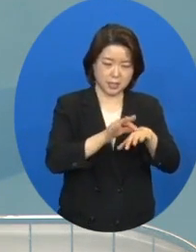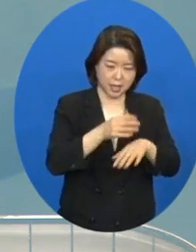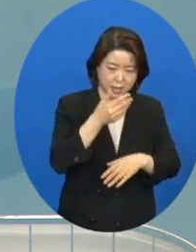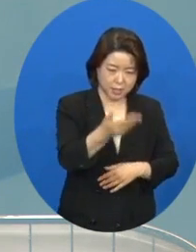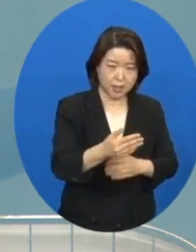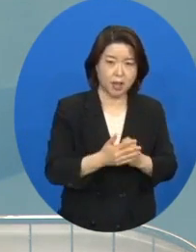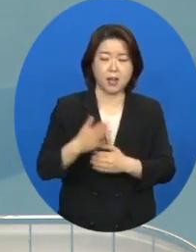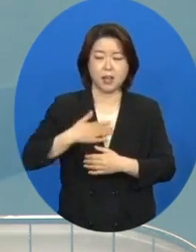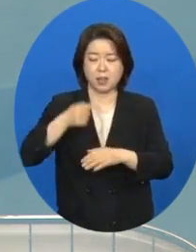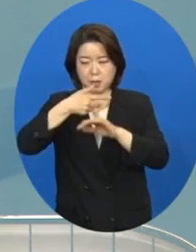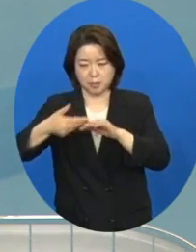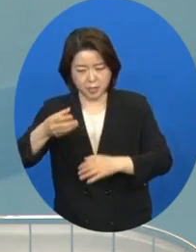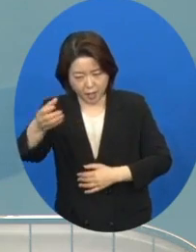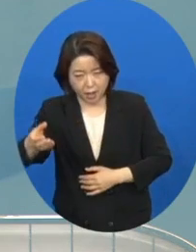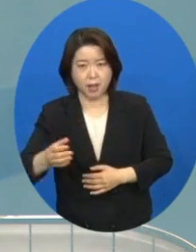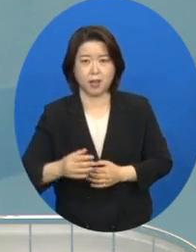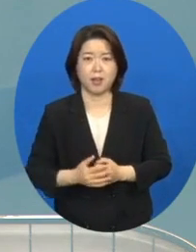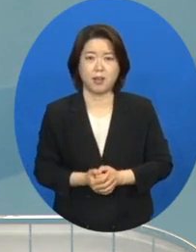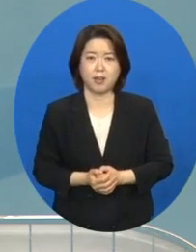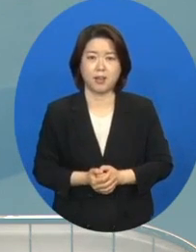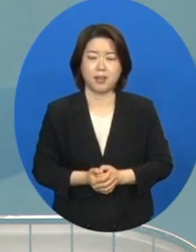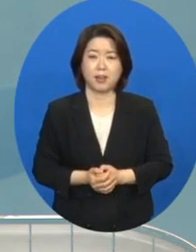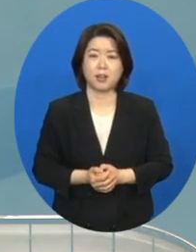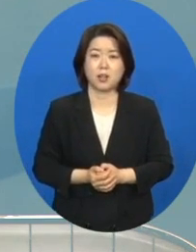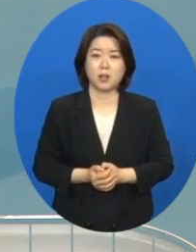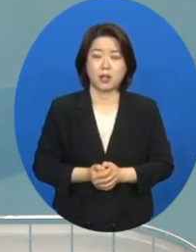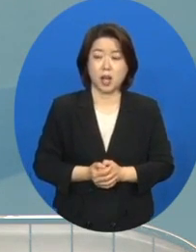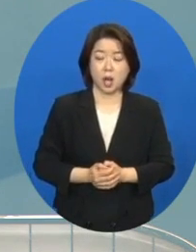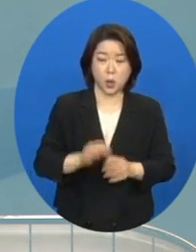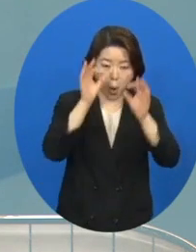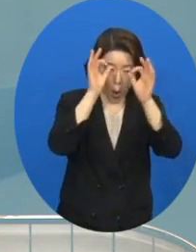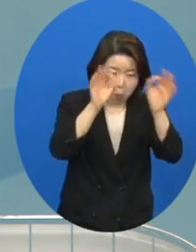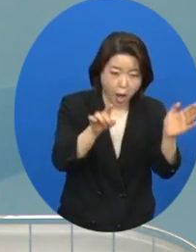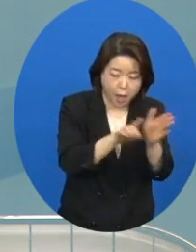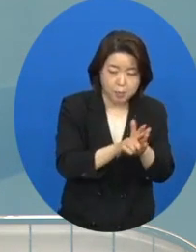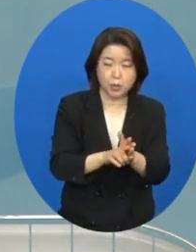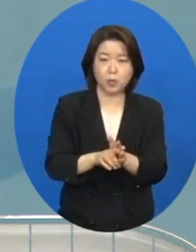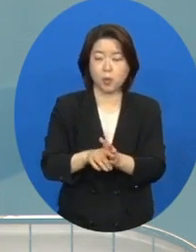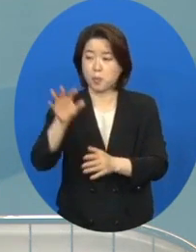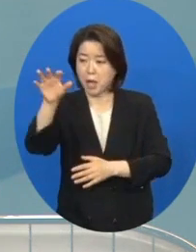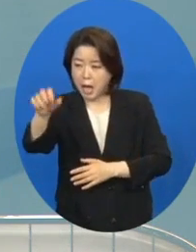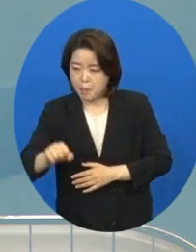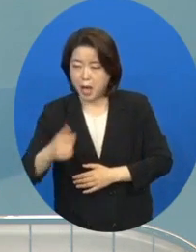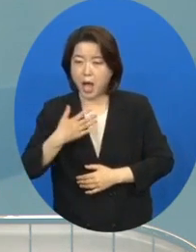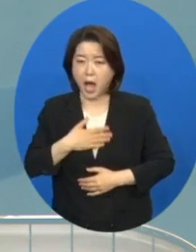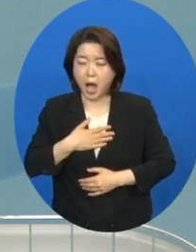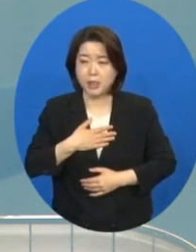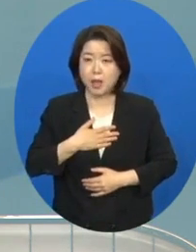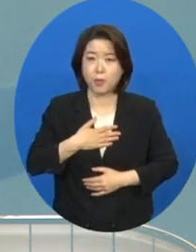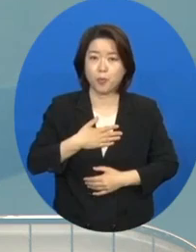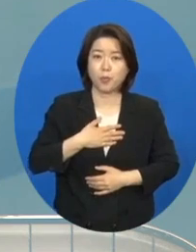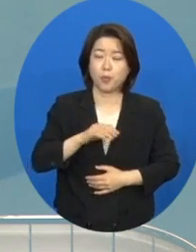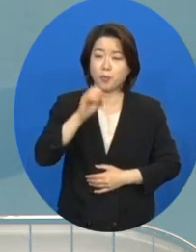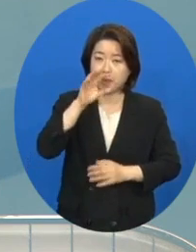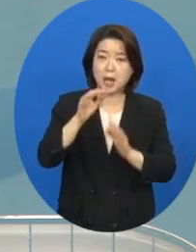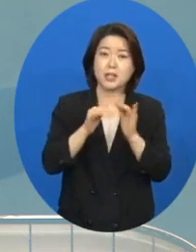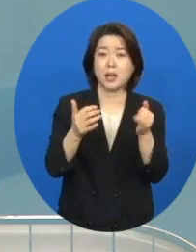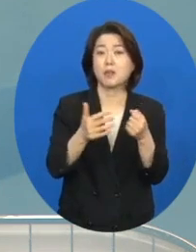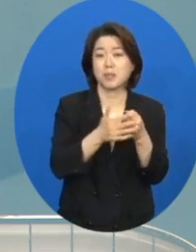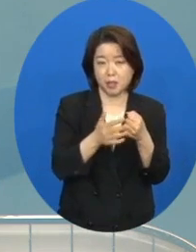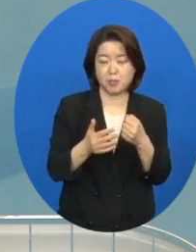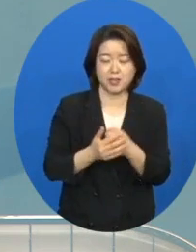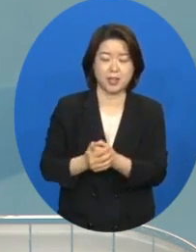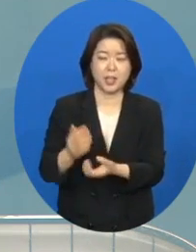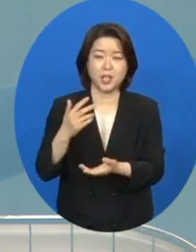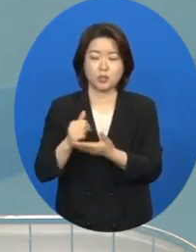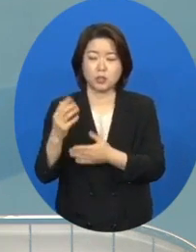살이다, 내 피다. 하도 보아야 믿고 붙잡아야 알다고 하니,